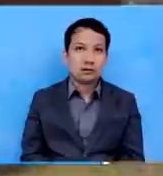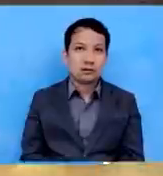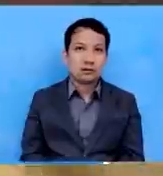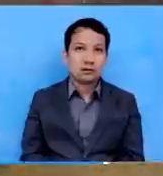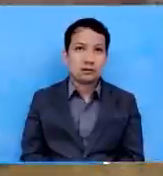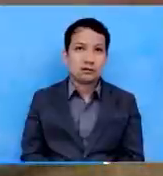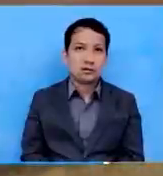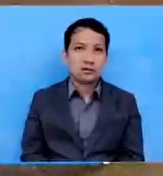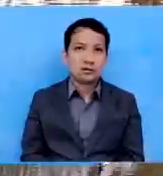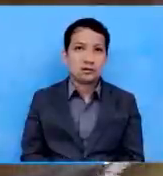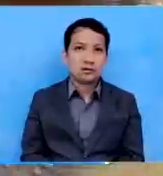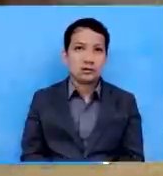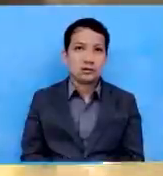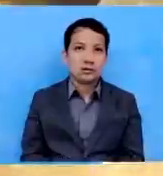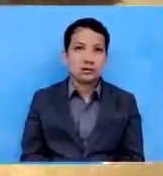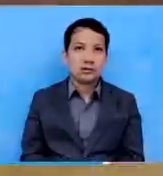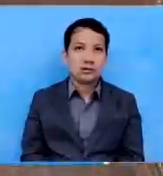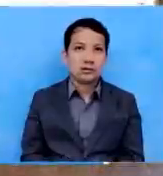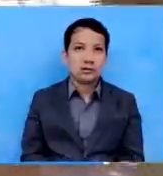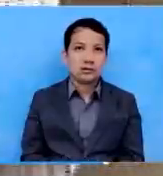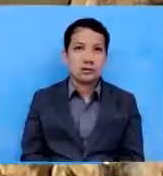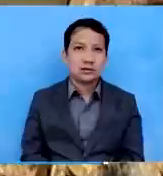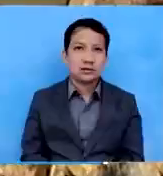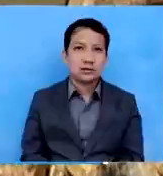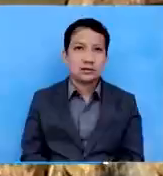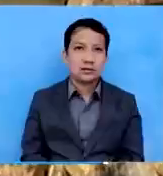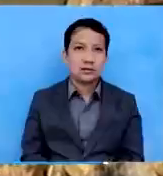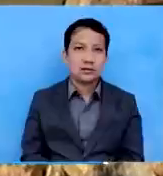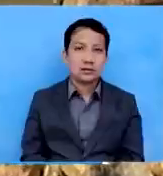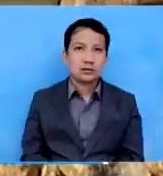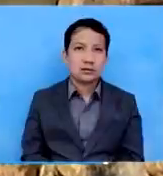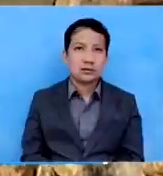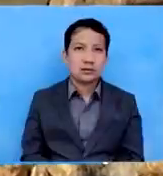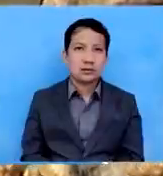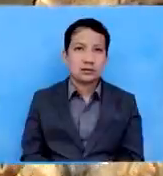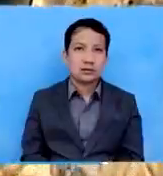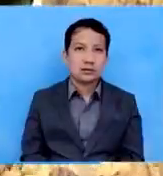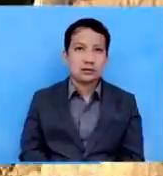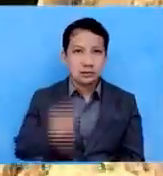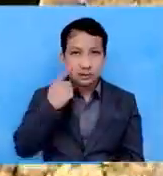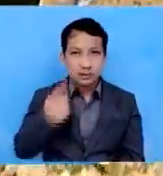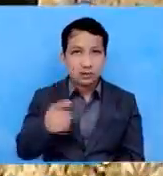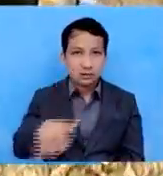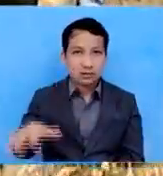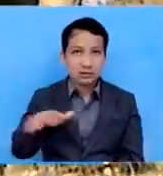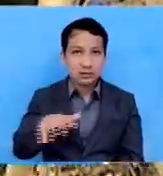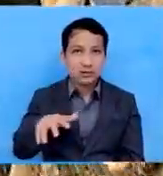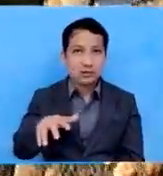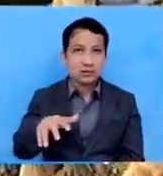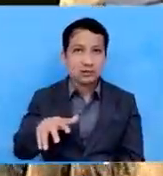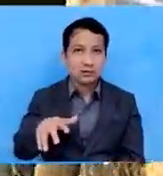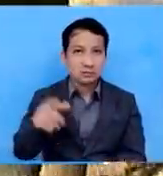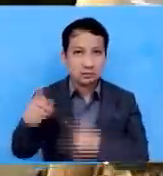Pero bakit doon mas nasasala yung ginto? Magkasi ba yung ginagawa niyo kumpara doon sa ibang mga pagmumunat sa mga pagmumunat?